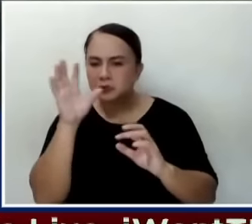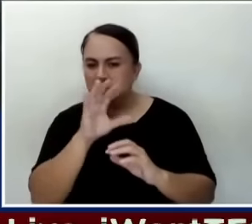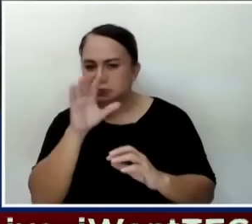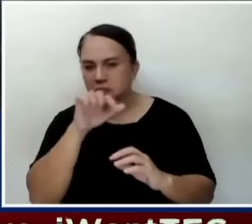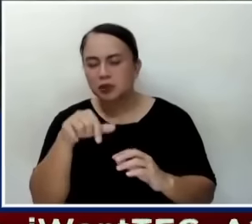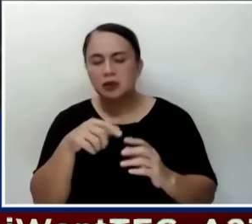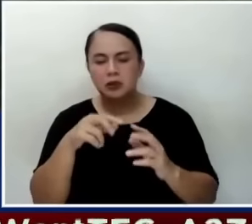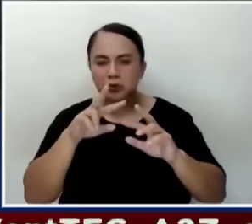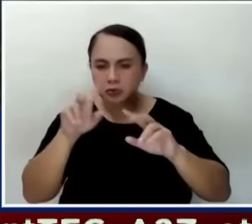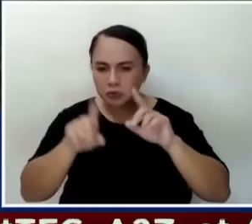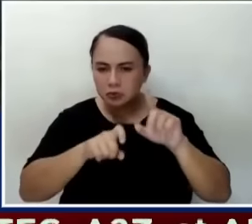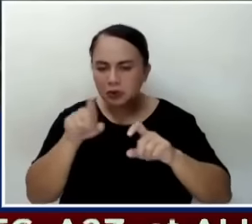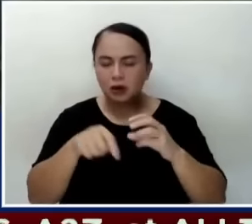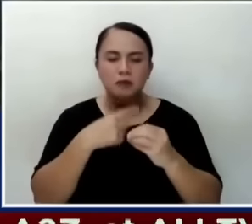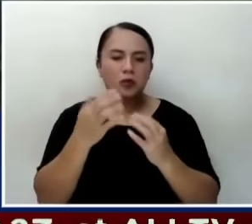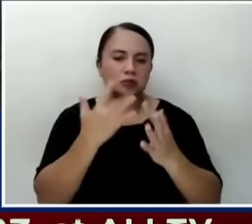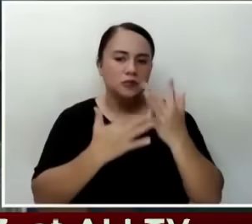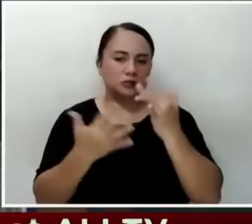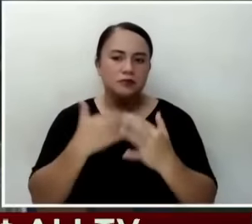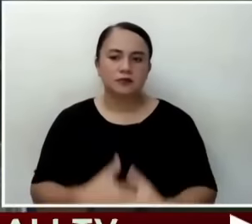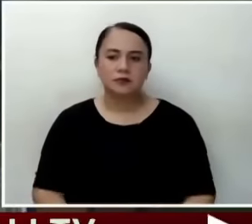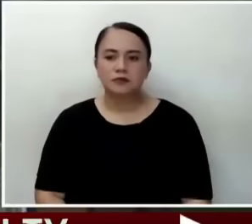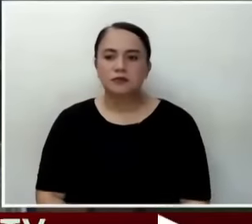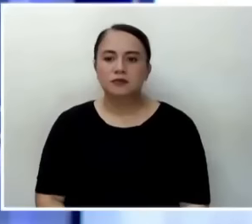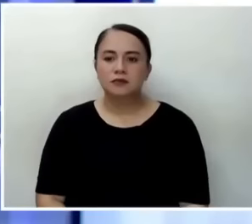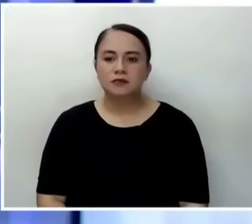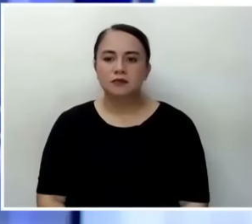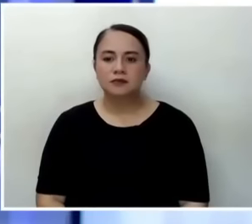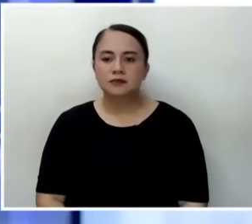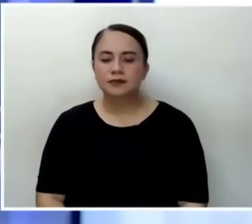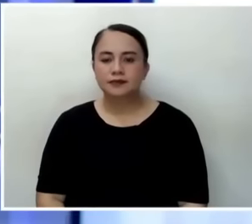Liza Aquino, ABS-CBN News.